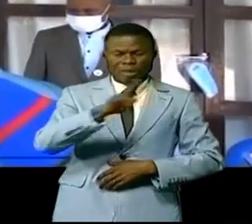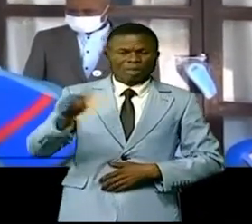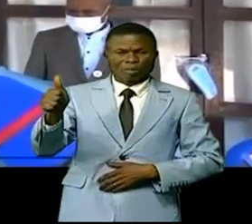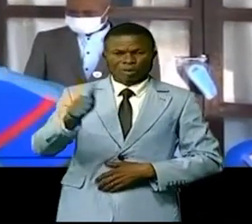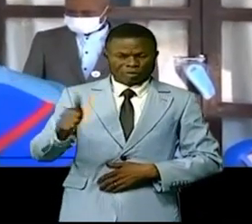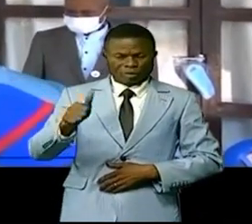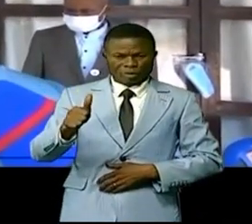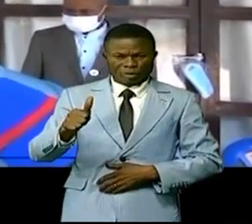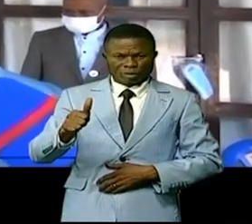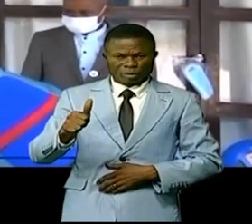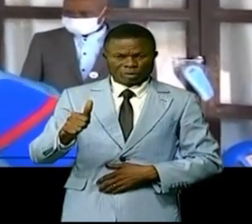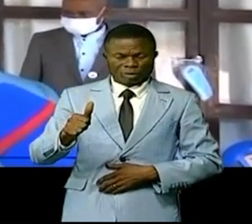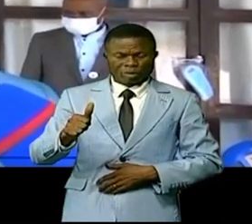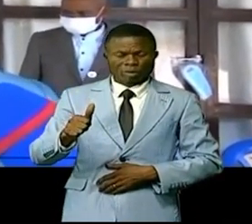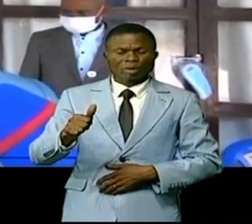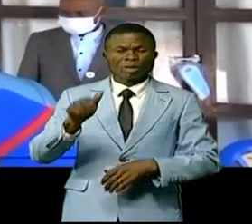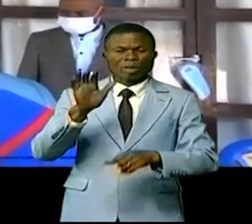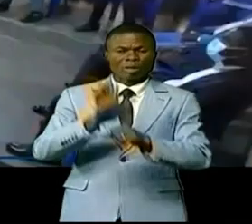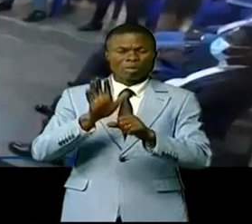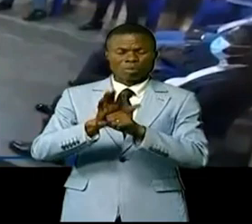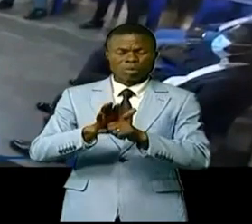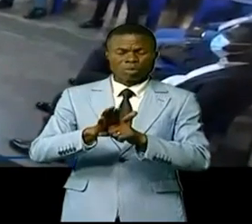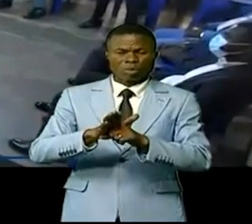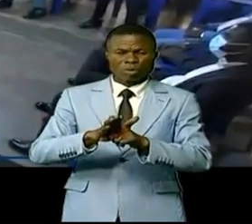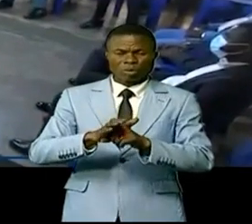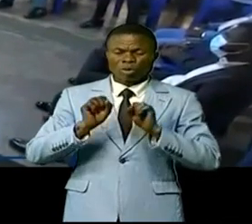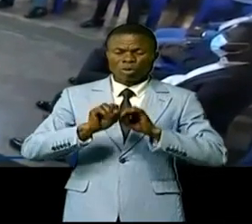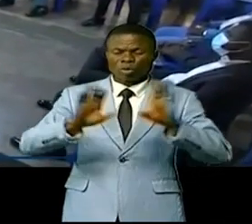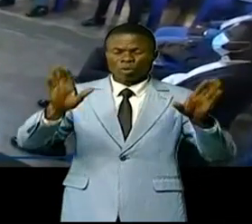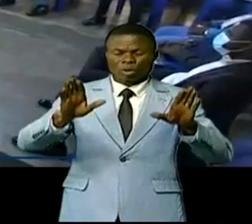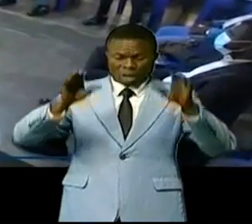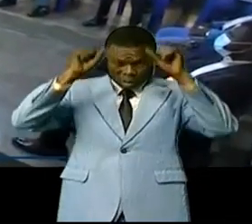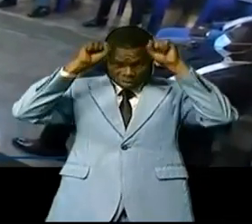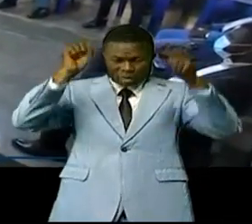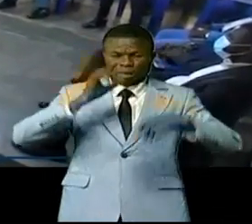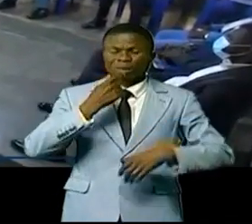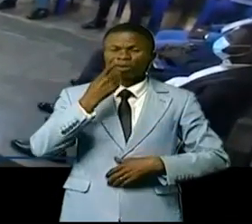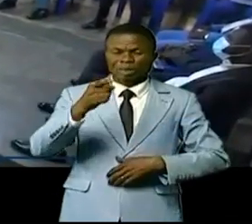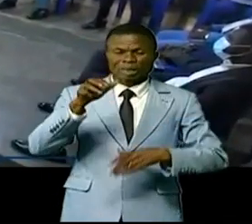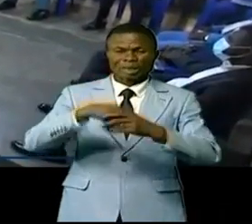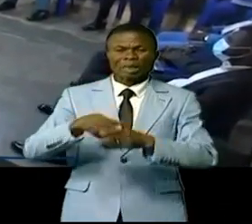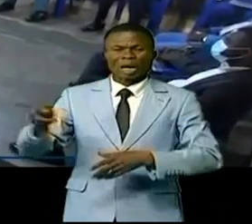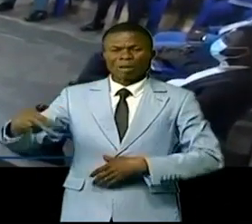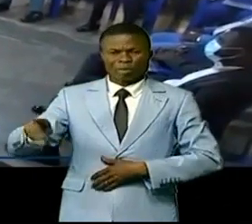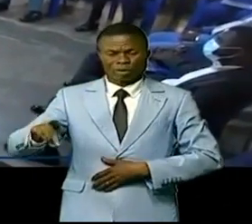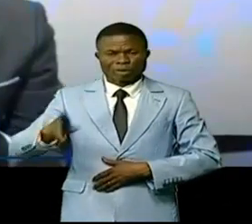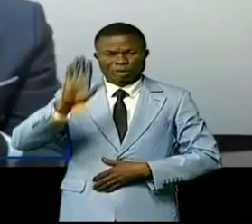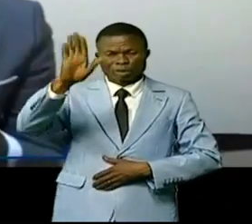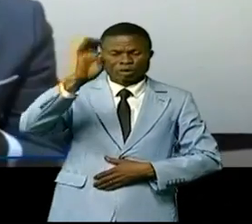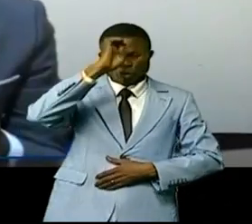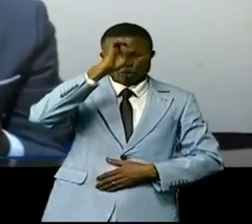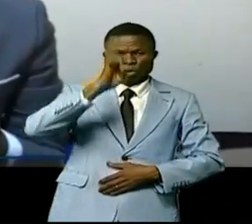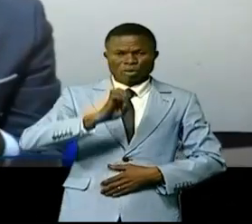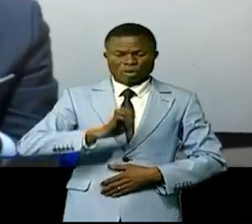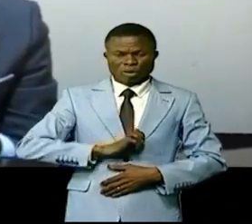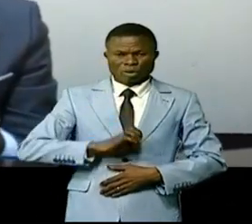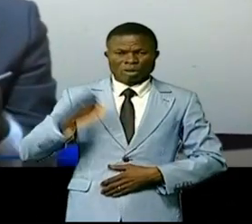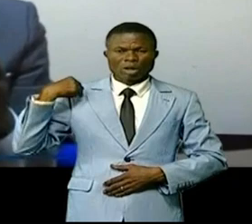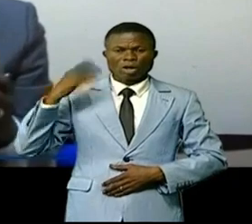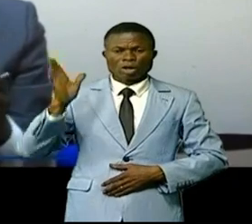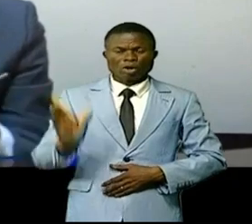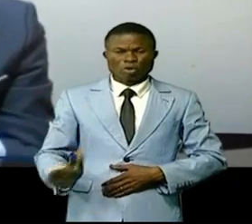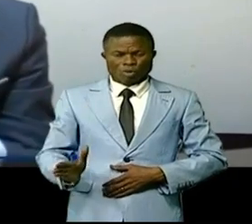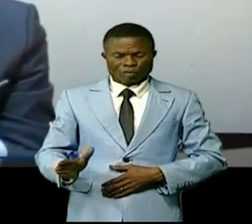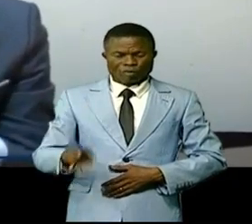2021, il y a eu 20 mesures barrières qui ont été actualisées par le chef de l'État. Et en province, son Excellence, Monsieur le Gouverneur Afani